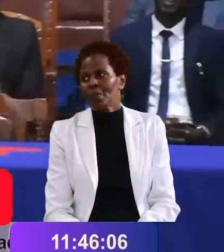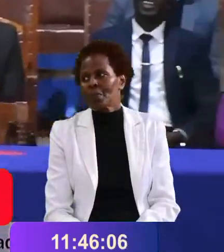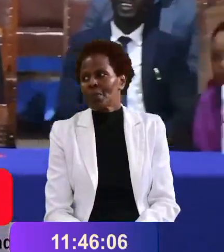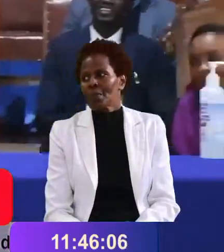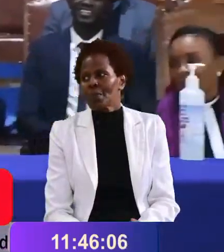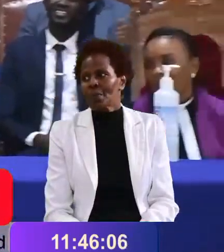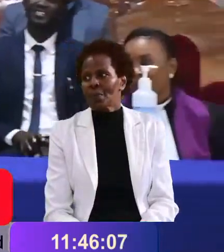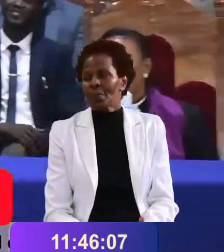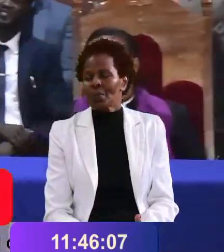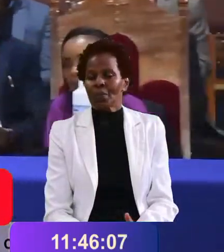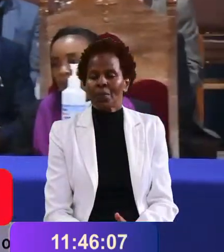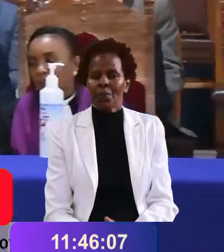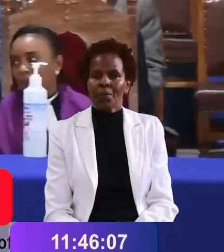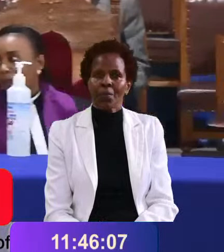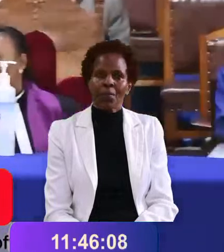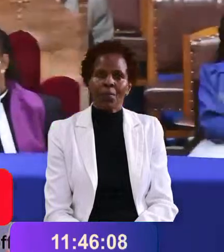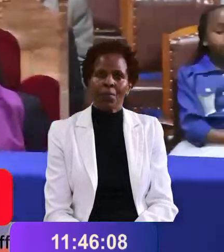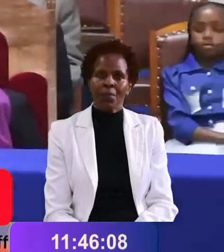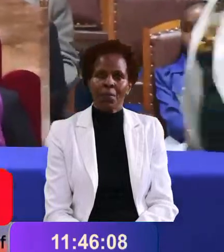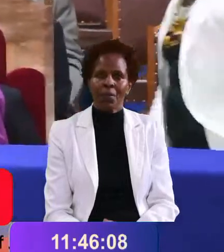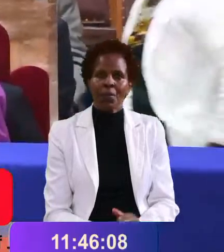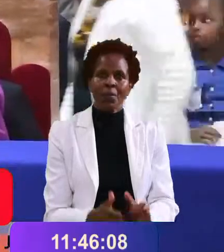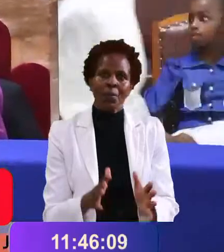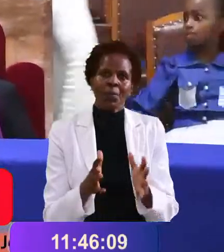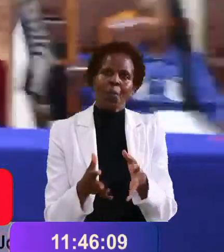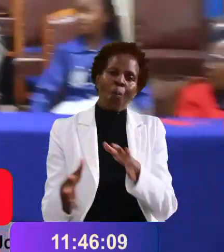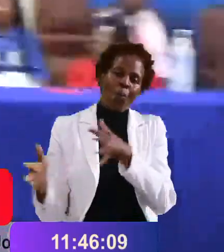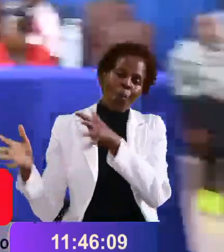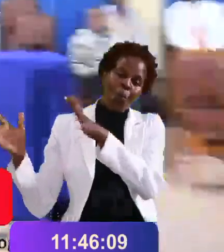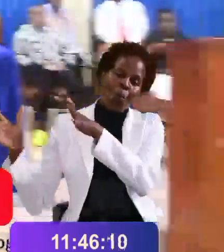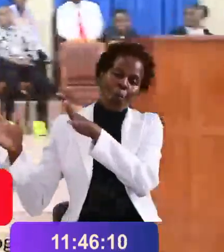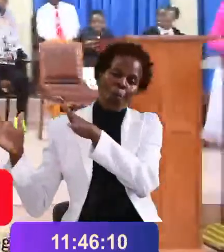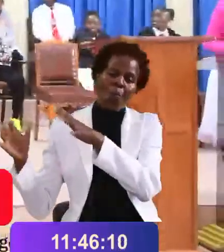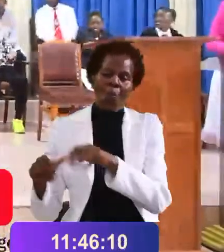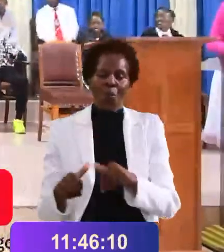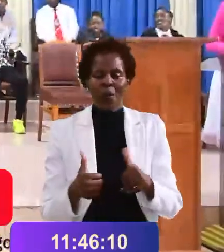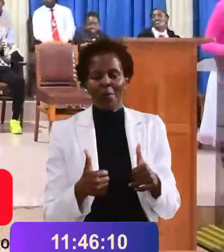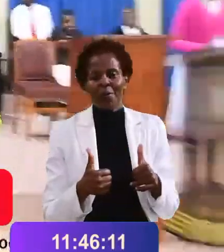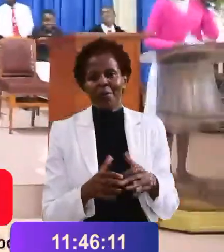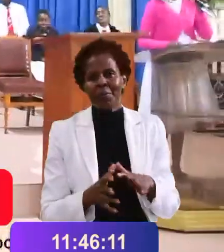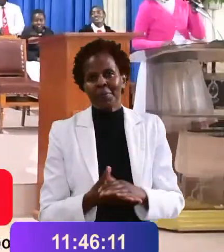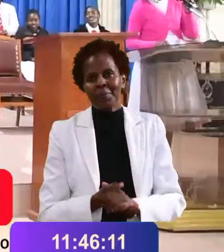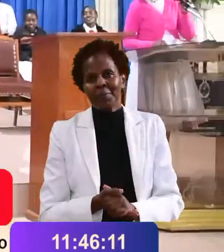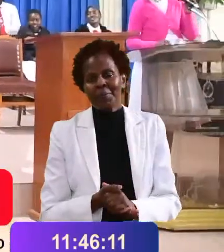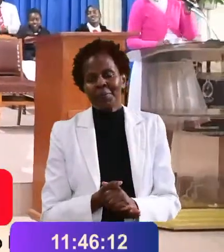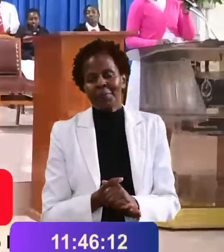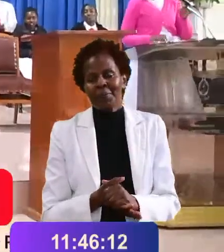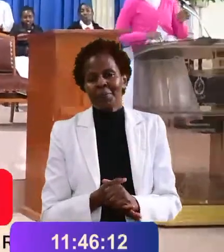Zuri.